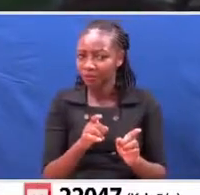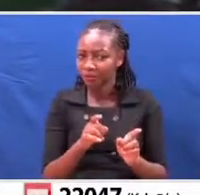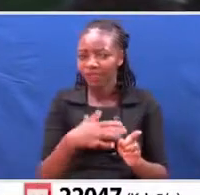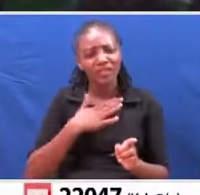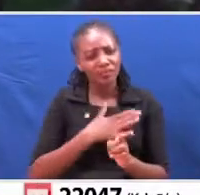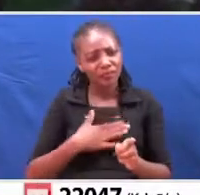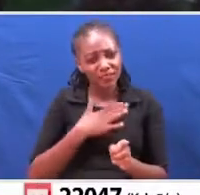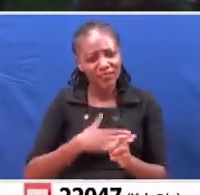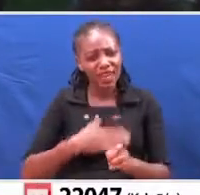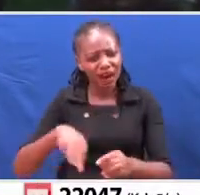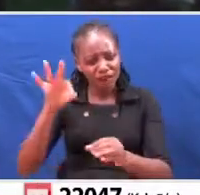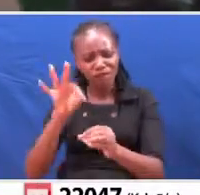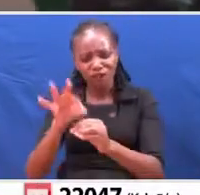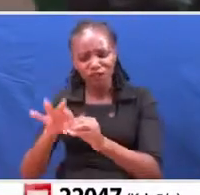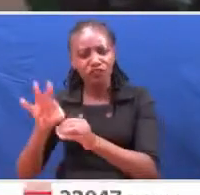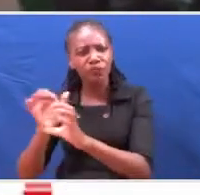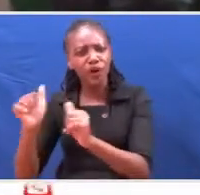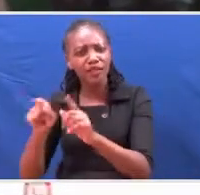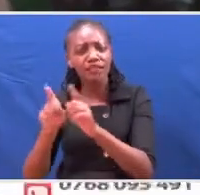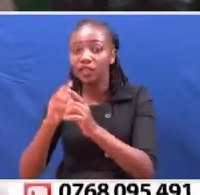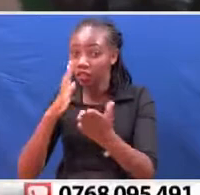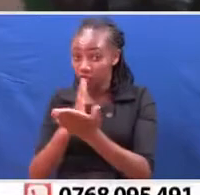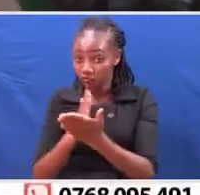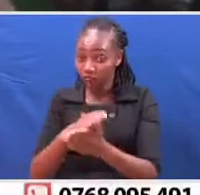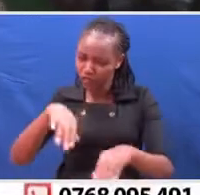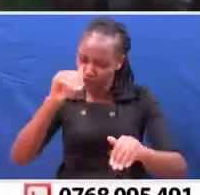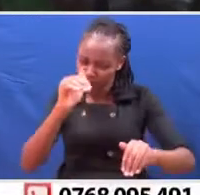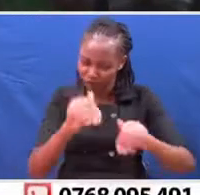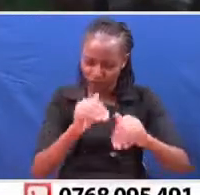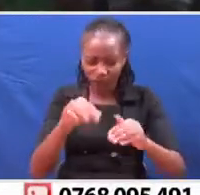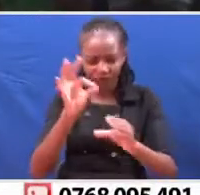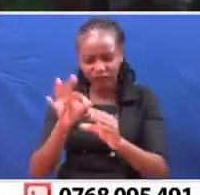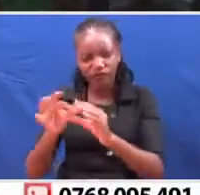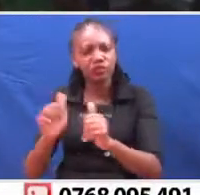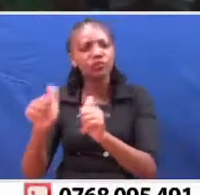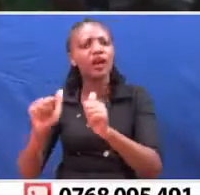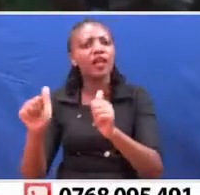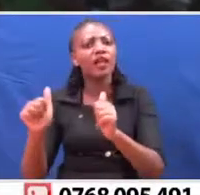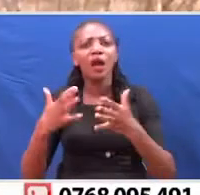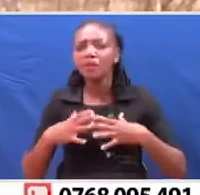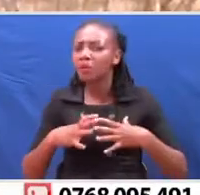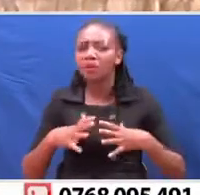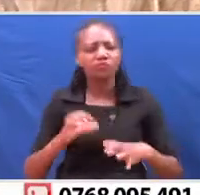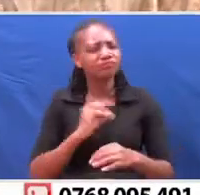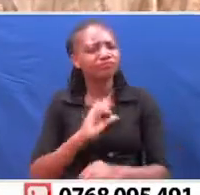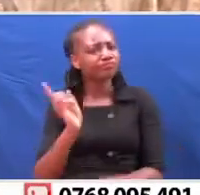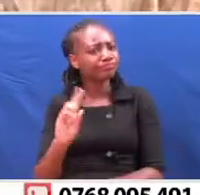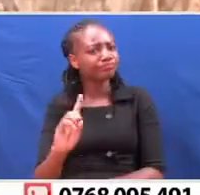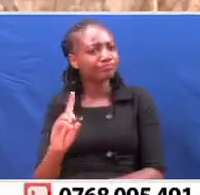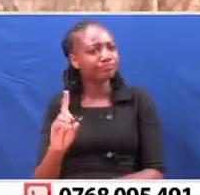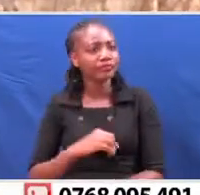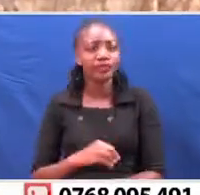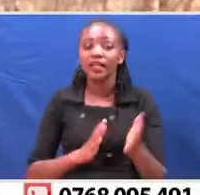Pigeni tena muhakikishe mkipiga pale unapiga picha unasema umepigia Boga. Hakuna mtu atakufanyia kitu. Candidates have